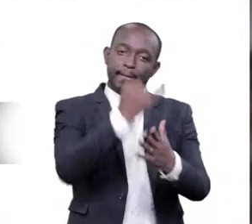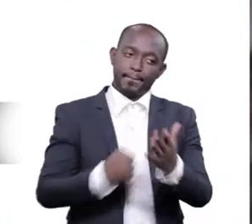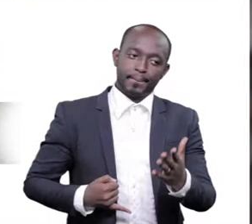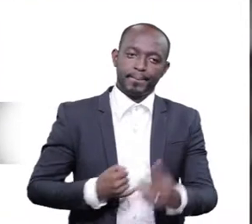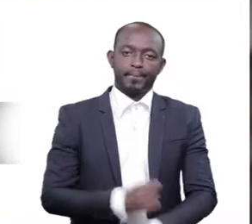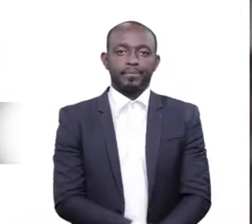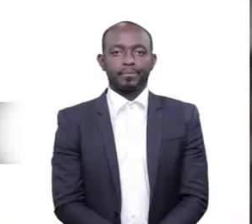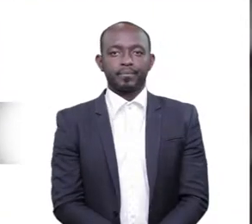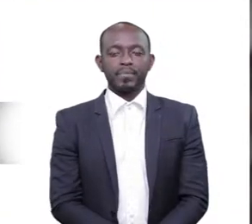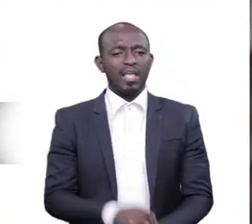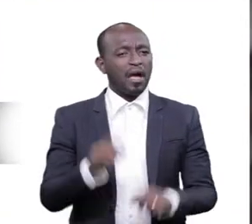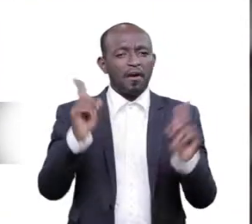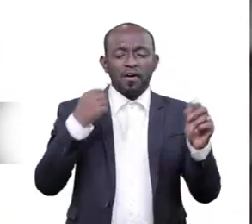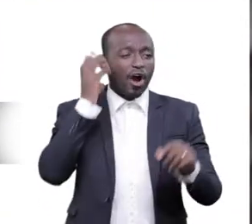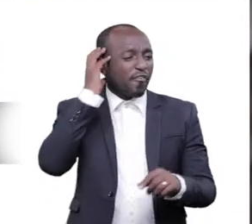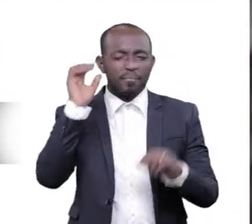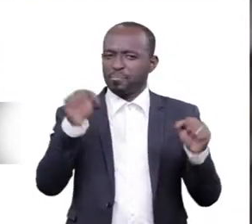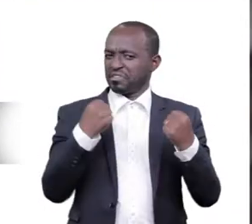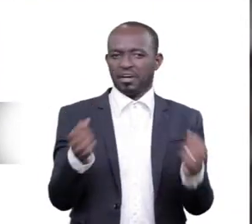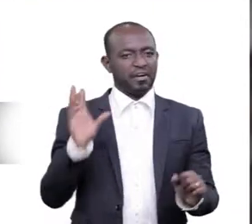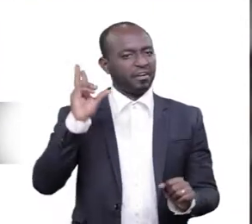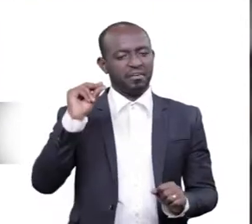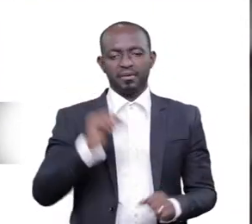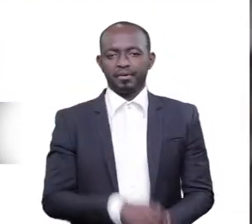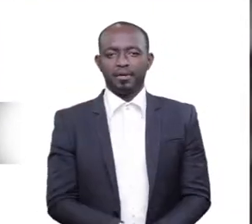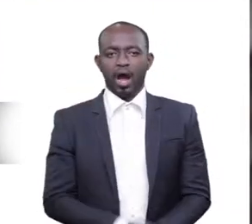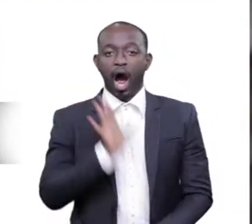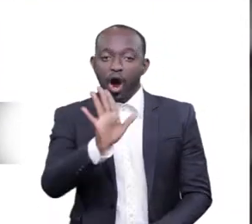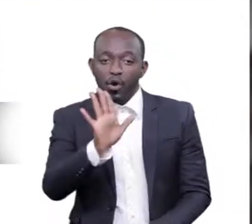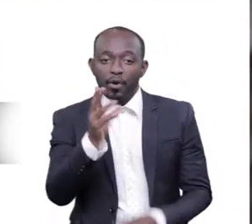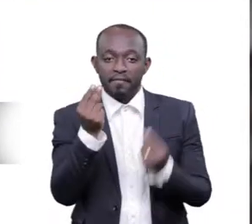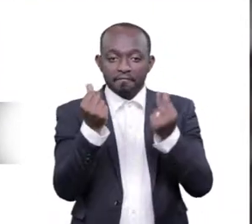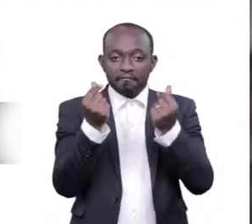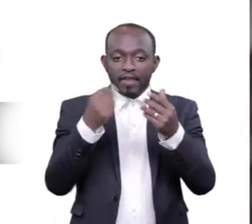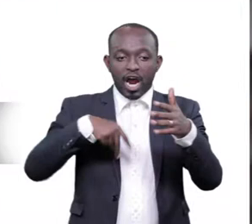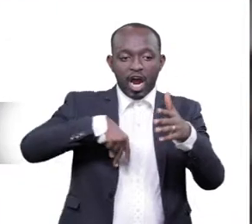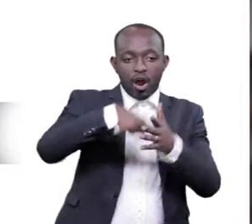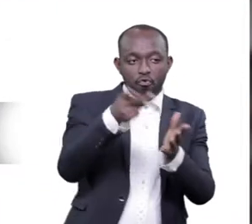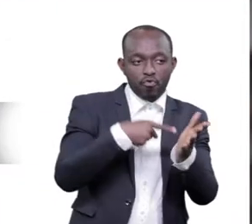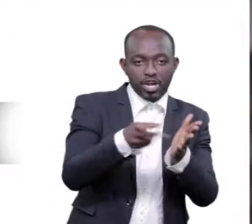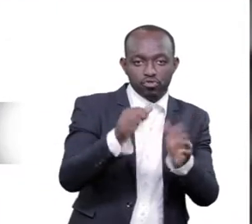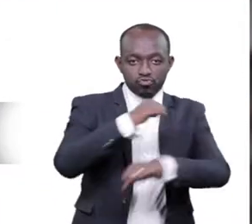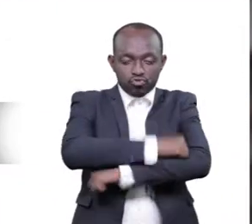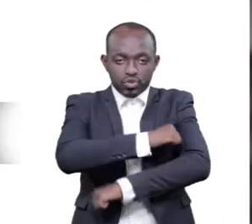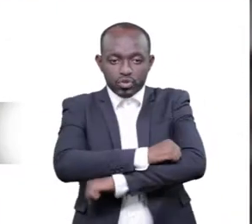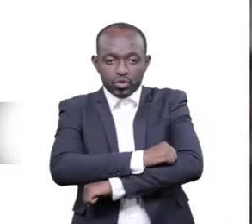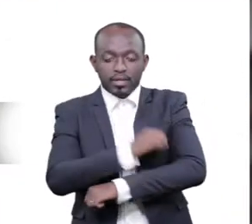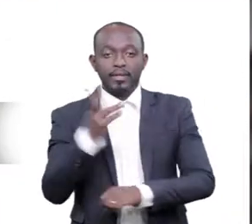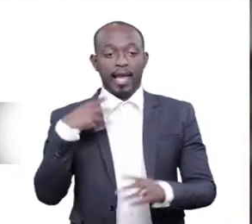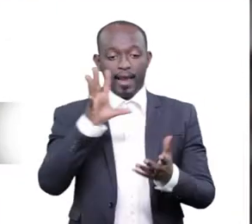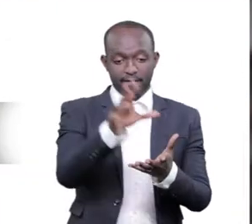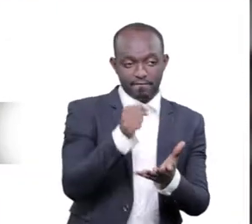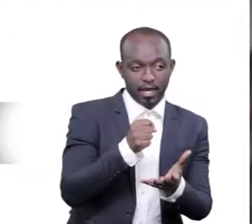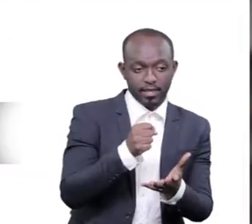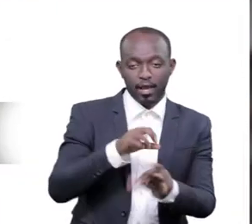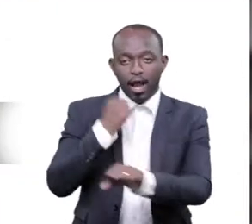bumvaga muri bo ko bitashoboka ntabwo amafaranga nagakoresheje njya kwiga nakayafashe